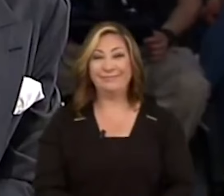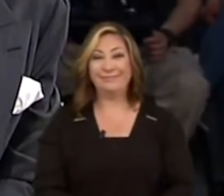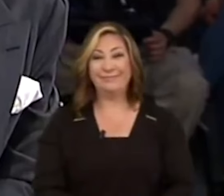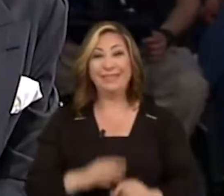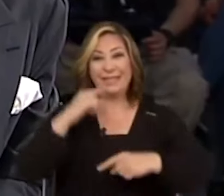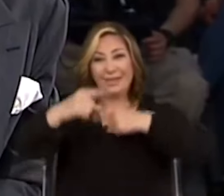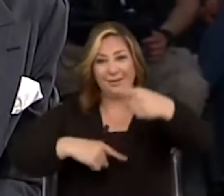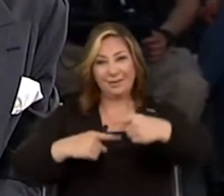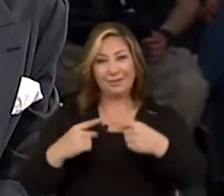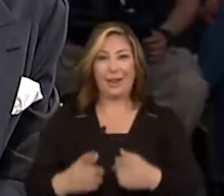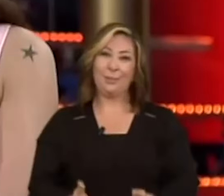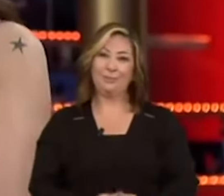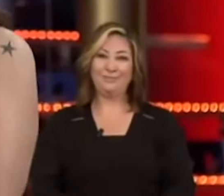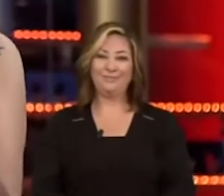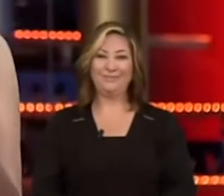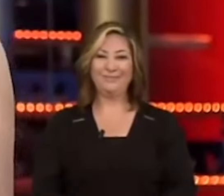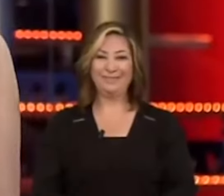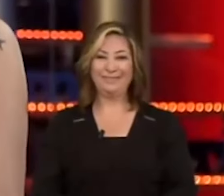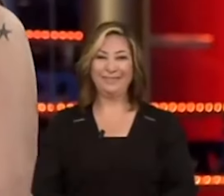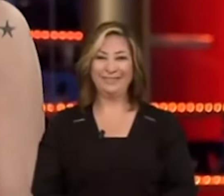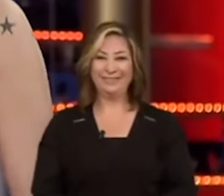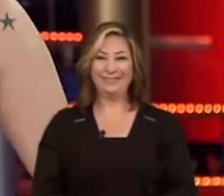Yer değiştirelim.